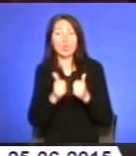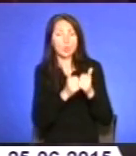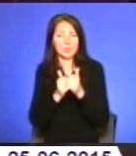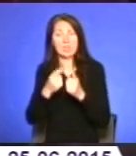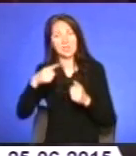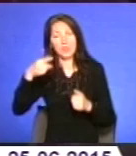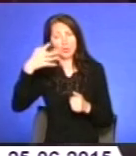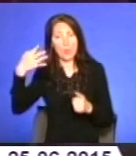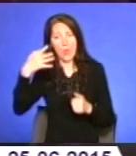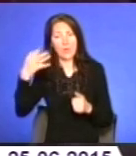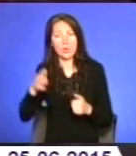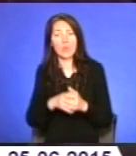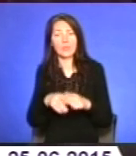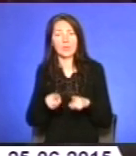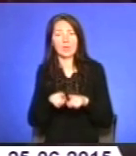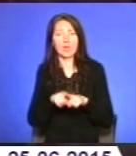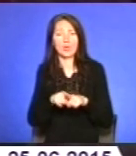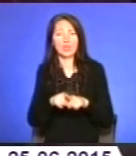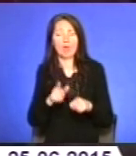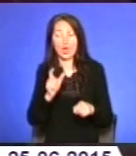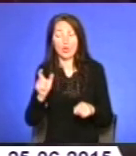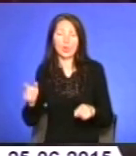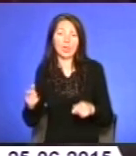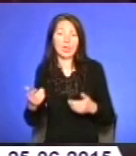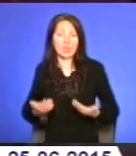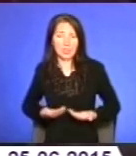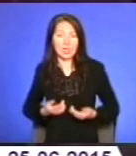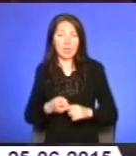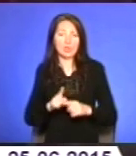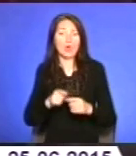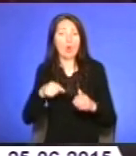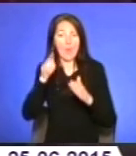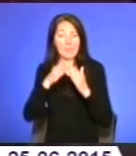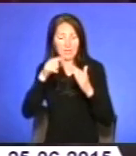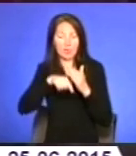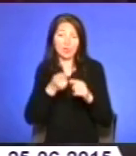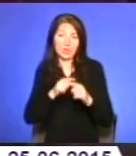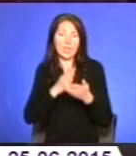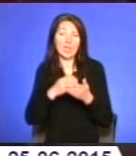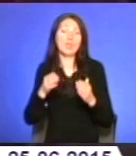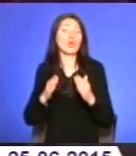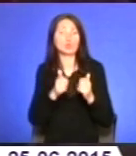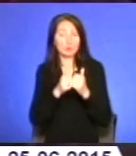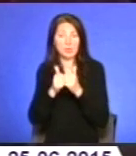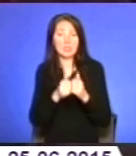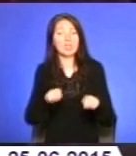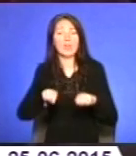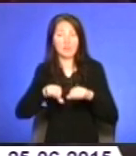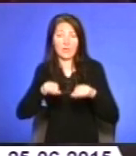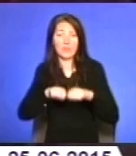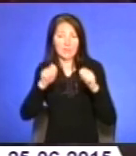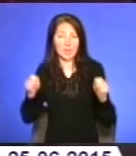іншого поверху. Відповідно, люди, мешканці цього під'їзду, наївно вірючи, що це є сусіди з інших поверхів, відкривали під'їзд,